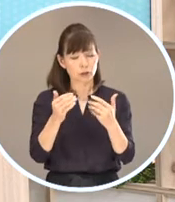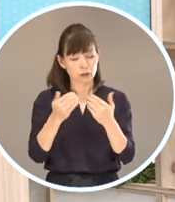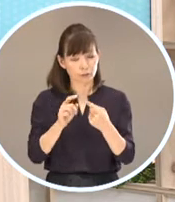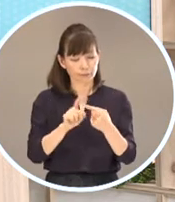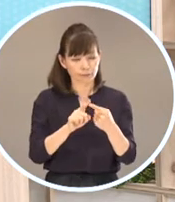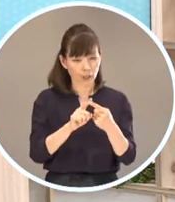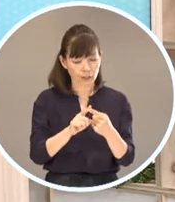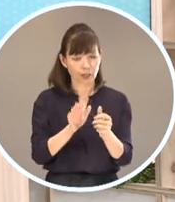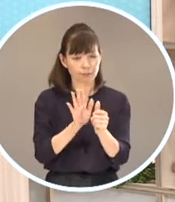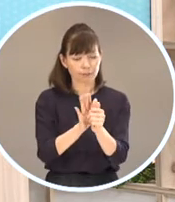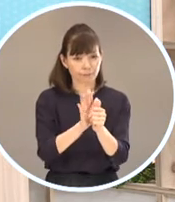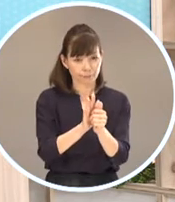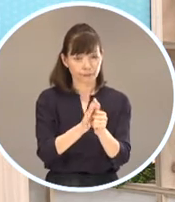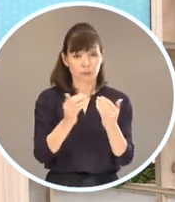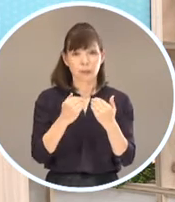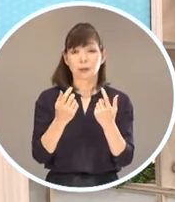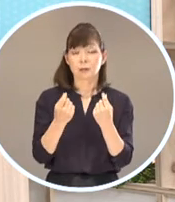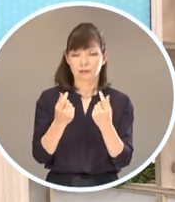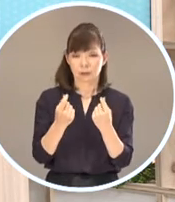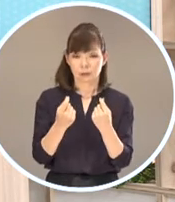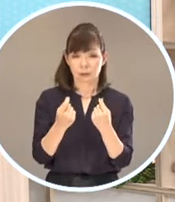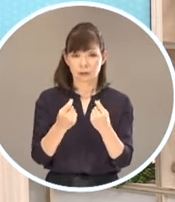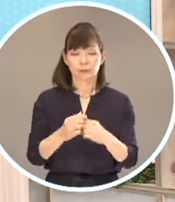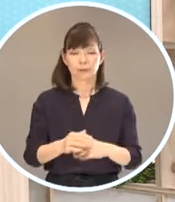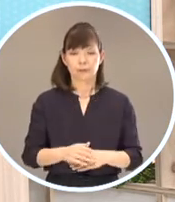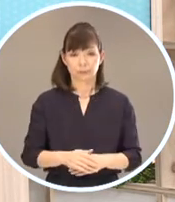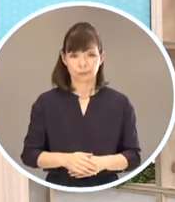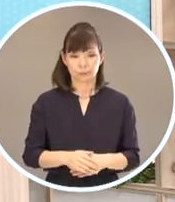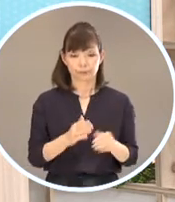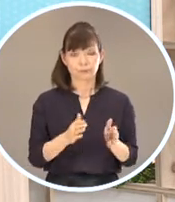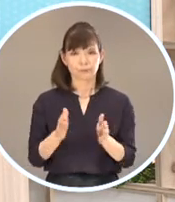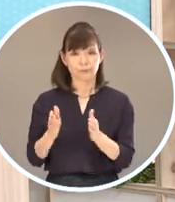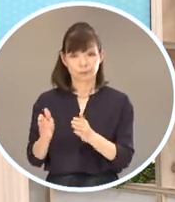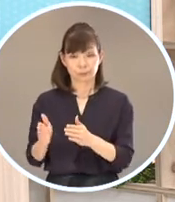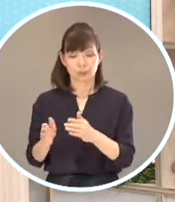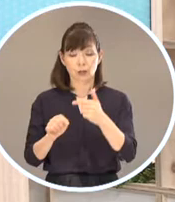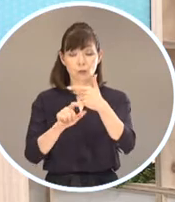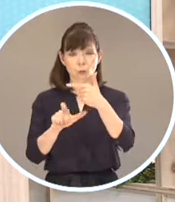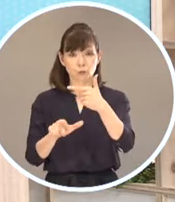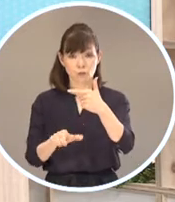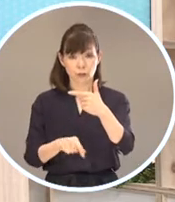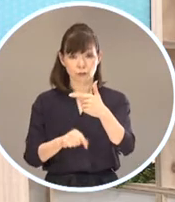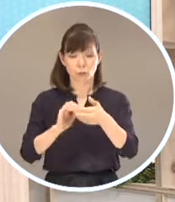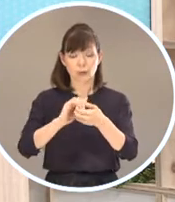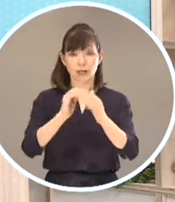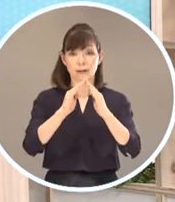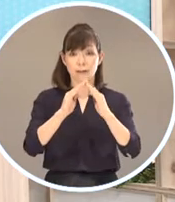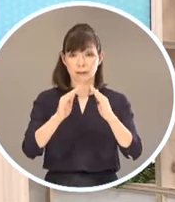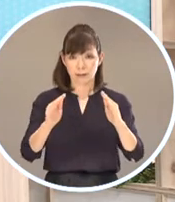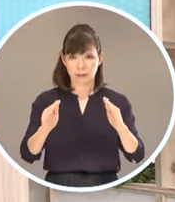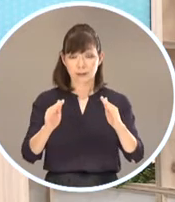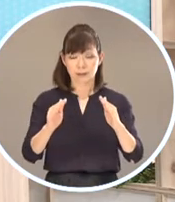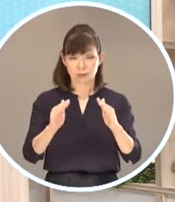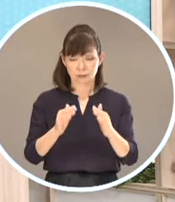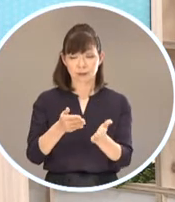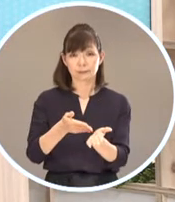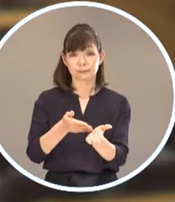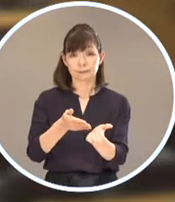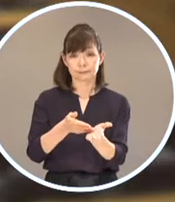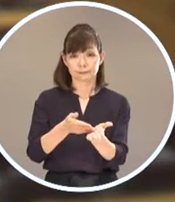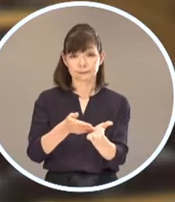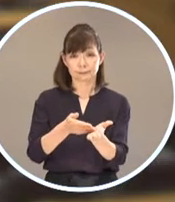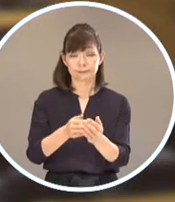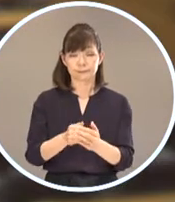てほしいところですよね。さて、ここからは6月に行われた定例会についてご紹介してまいります